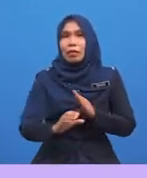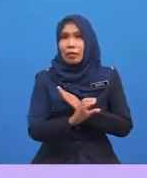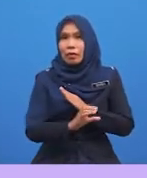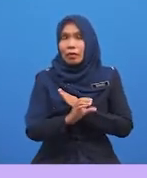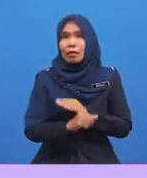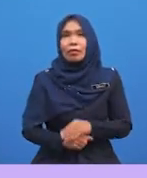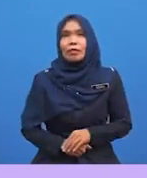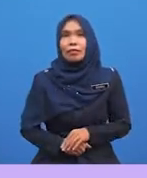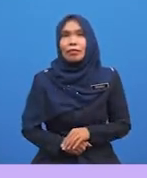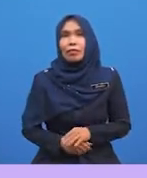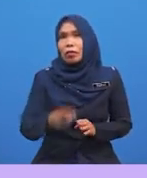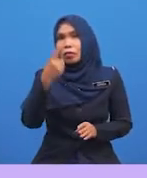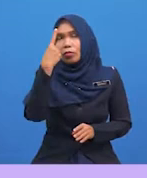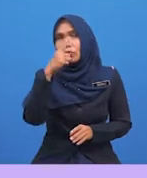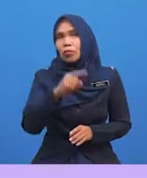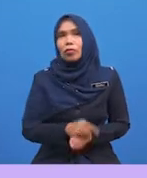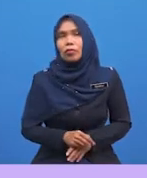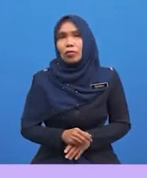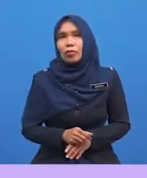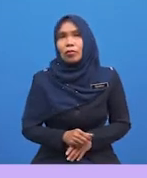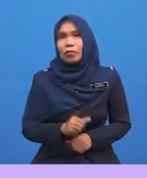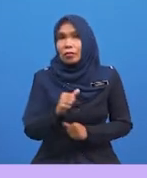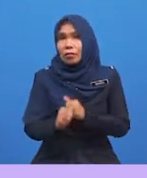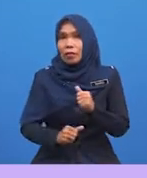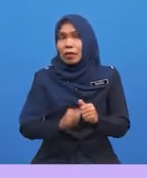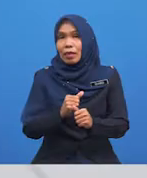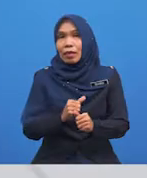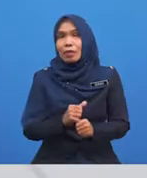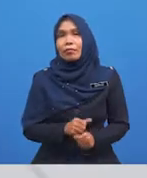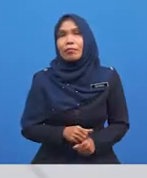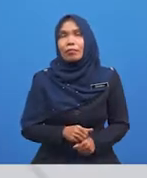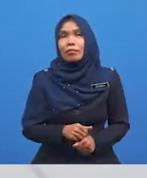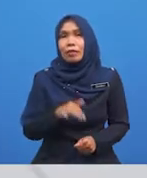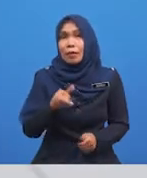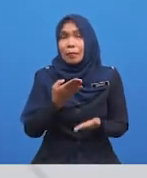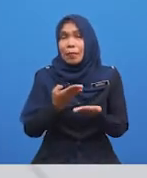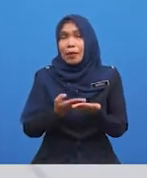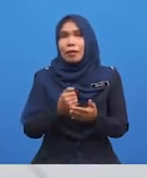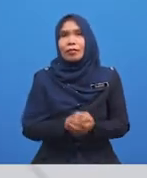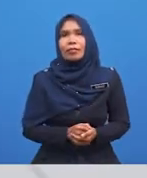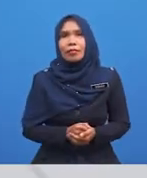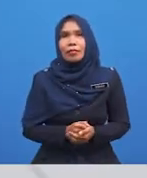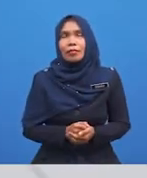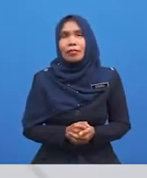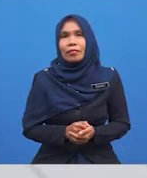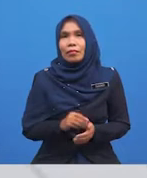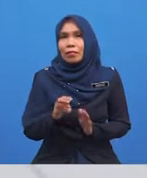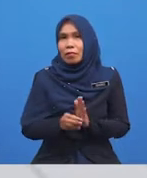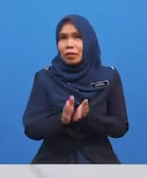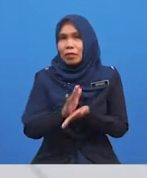alam menjadikan kawasan tersebut berpenduduk jarang. Pernahkah murid-murid mendengar